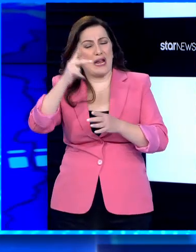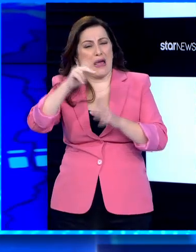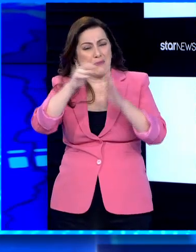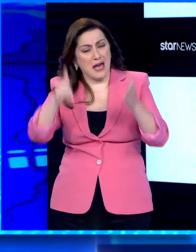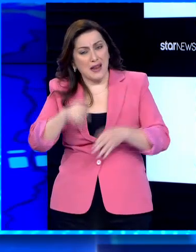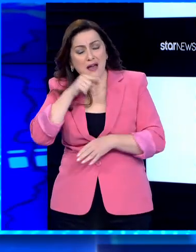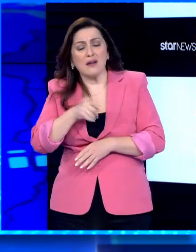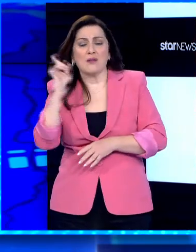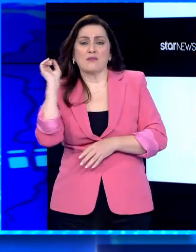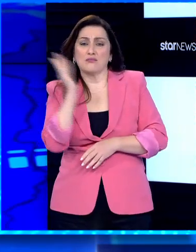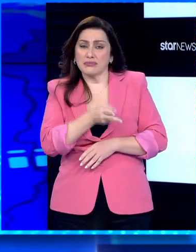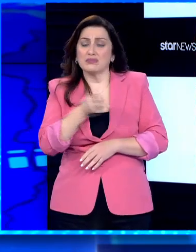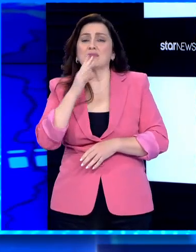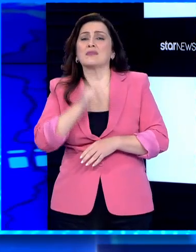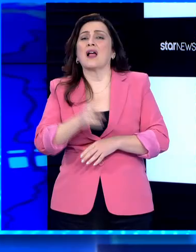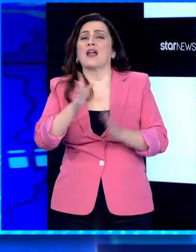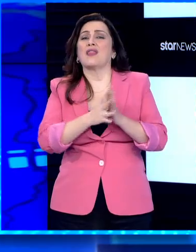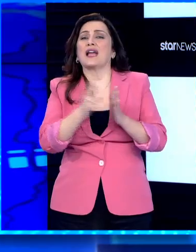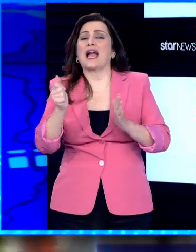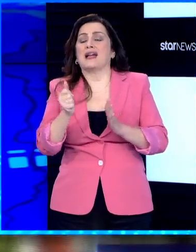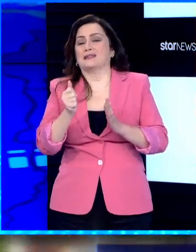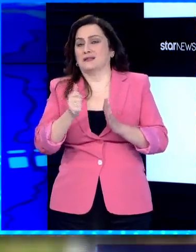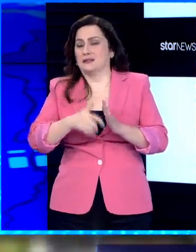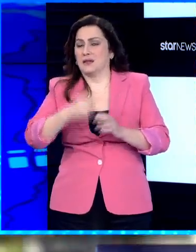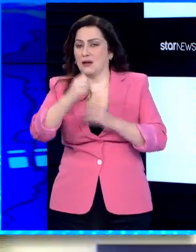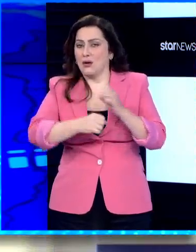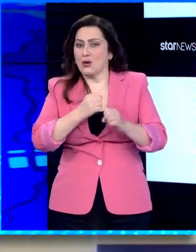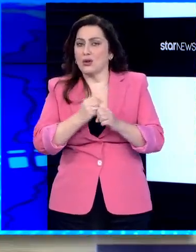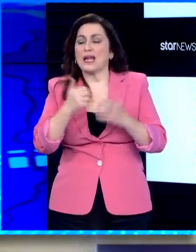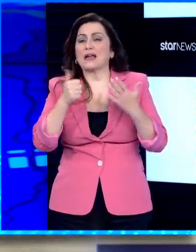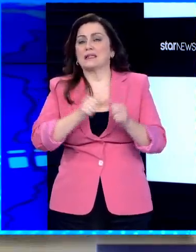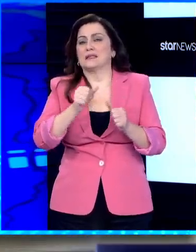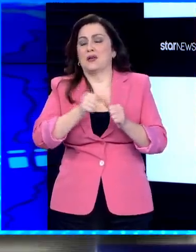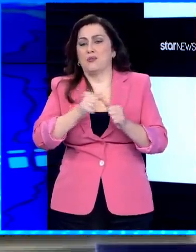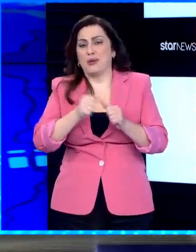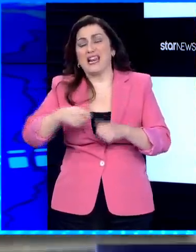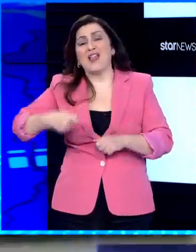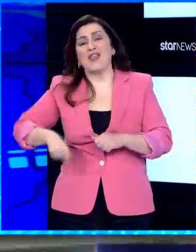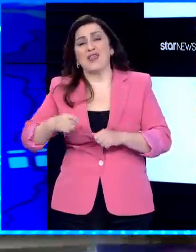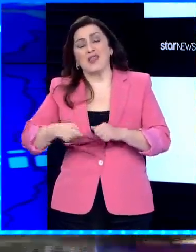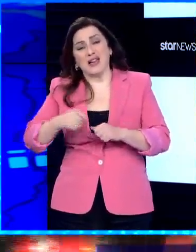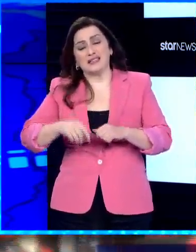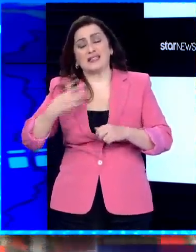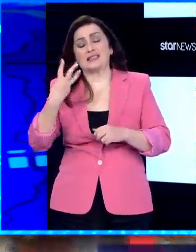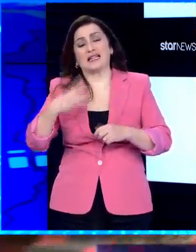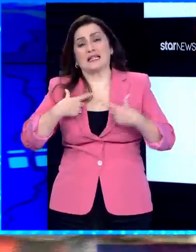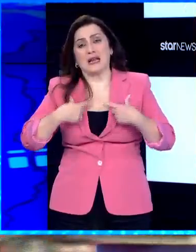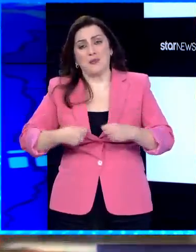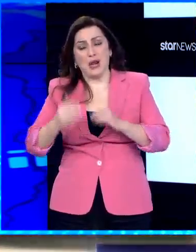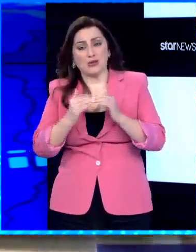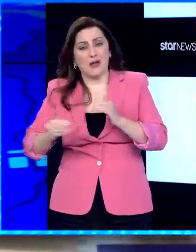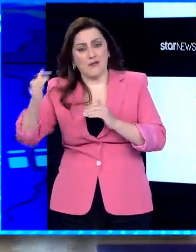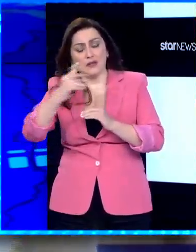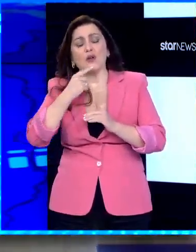επιβλήθηκε κάθειρξη 16 ετών και 6 μηνών. Οι δικαστές του Τριμελούς Εφετείου Κακουργημάτων Θεσσαλονίκης τον έκριναν ένοχο,